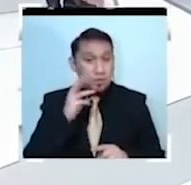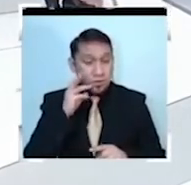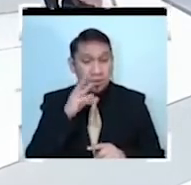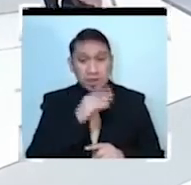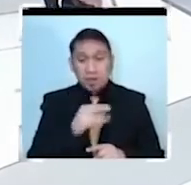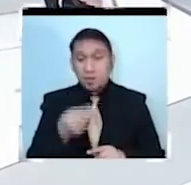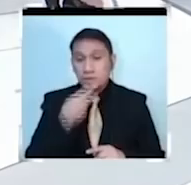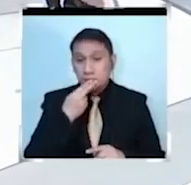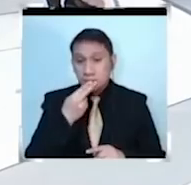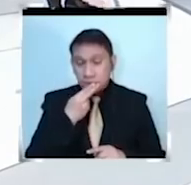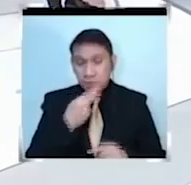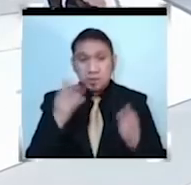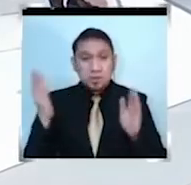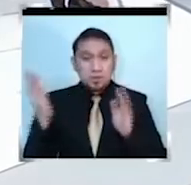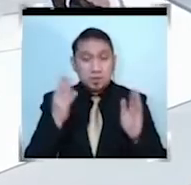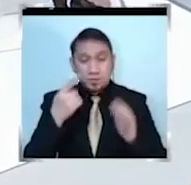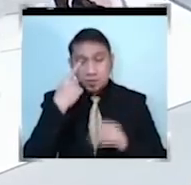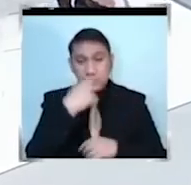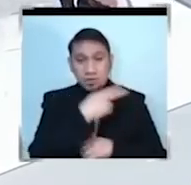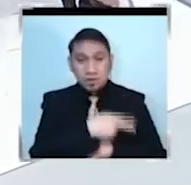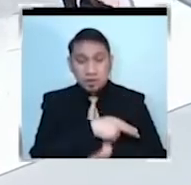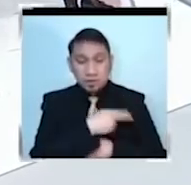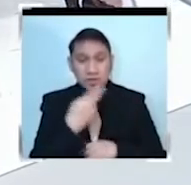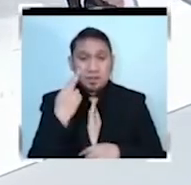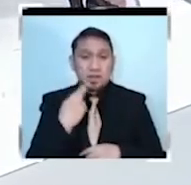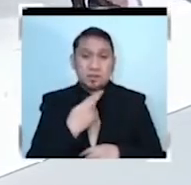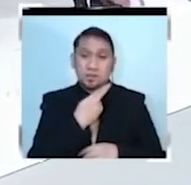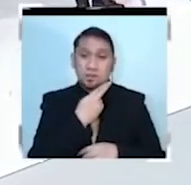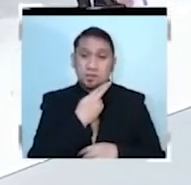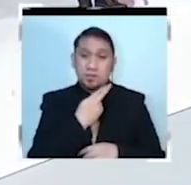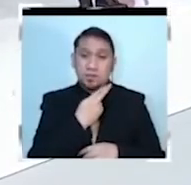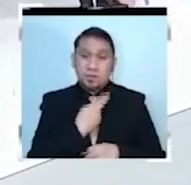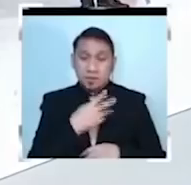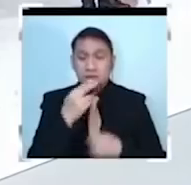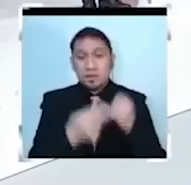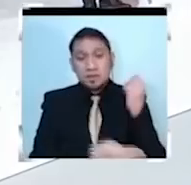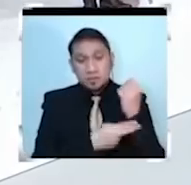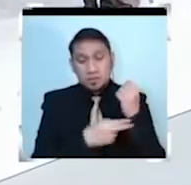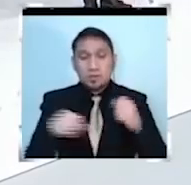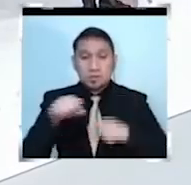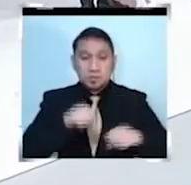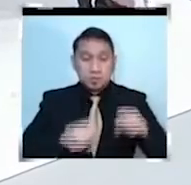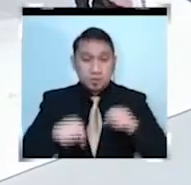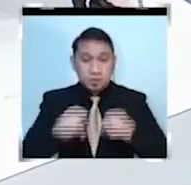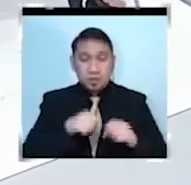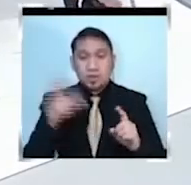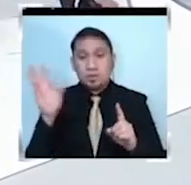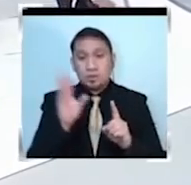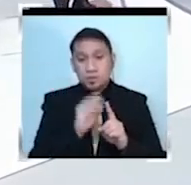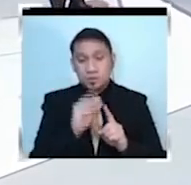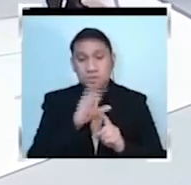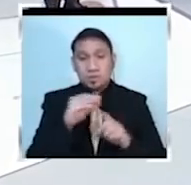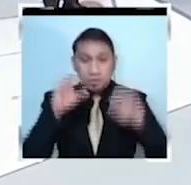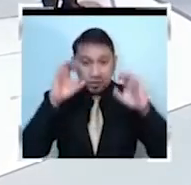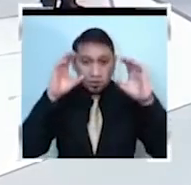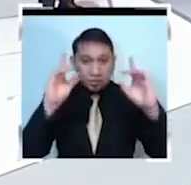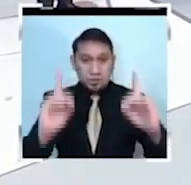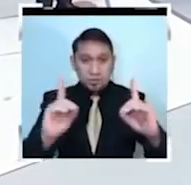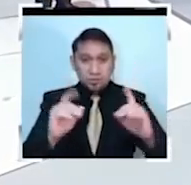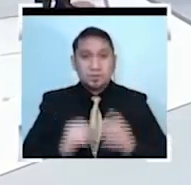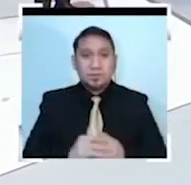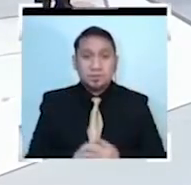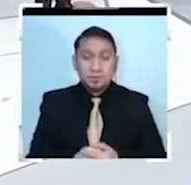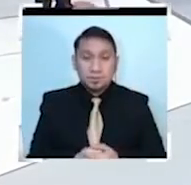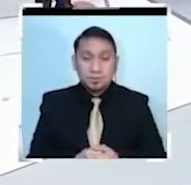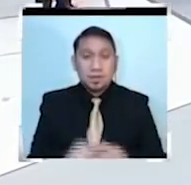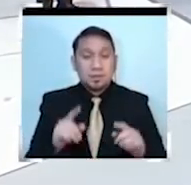pangkalusugan, hotels at restaurants, pati sa recreation, sports, culture at edukasyon. Pero